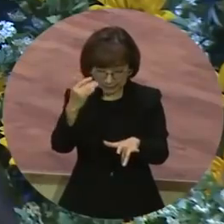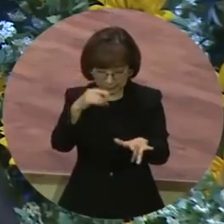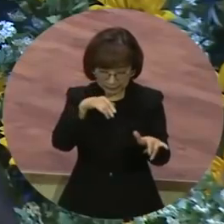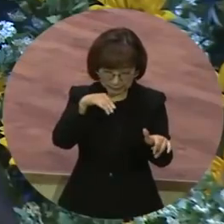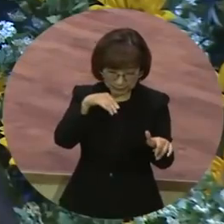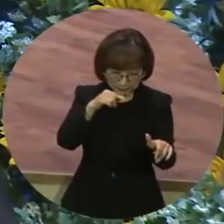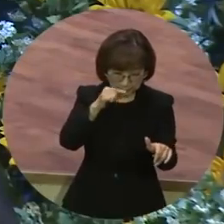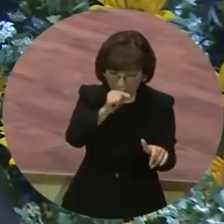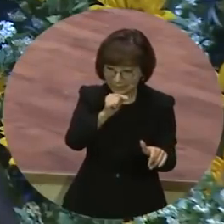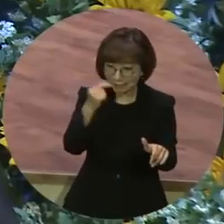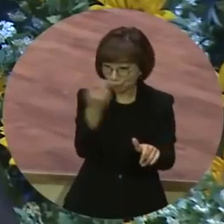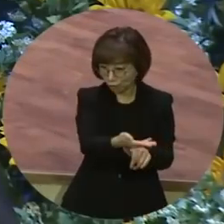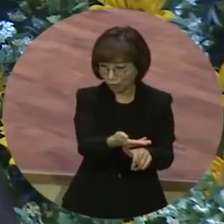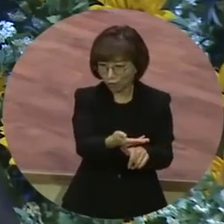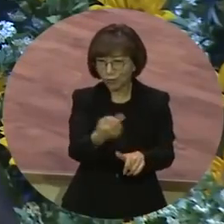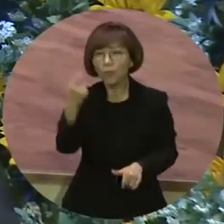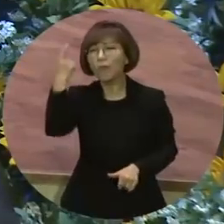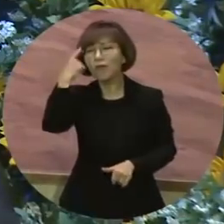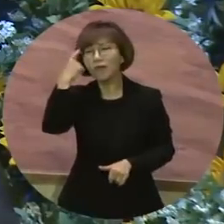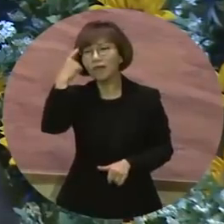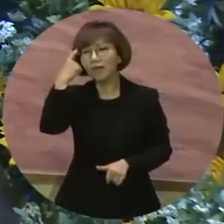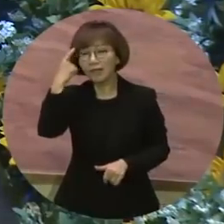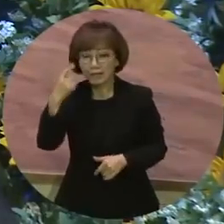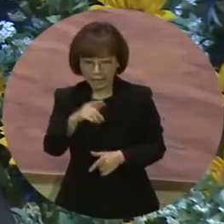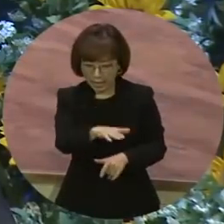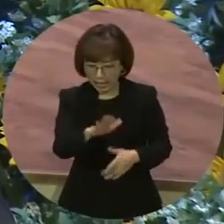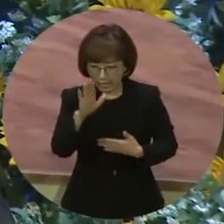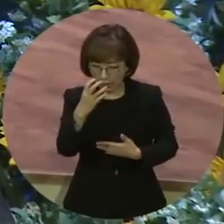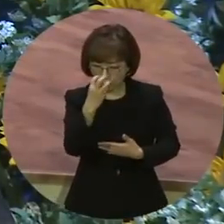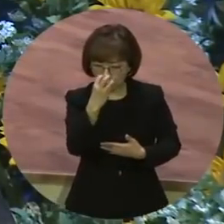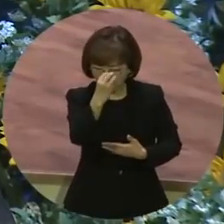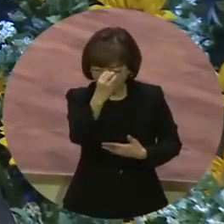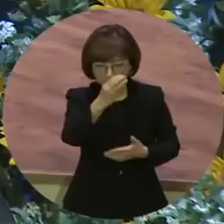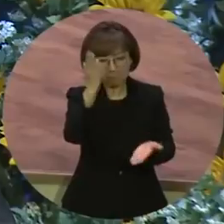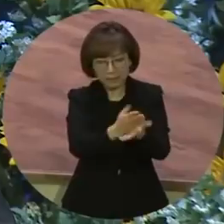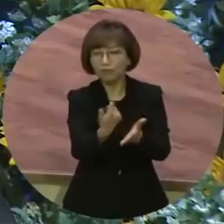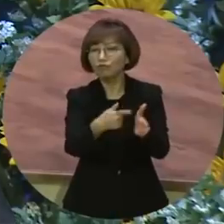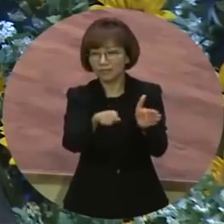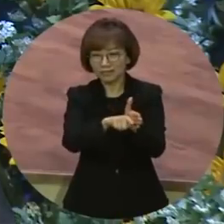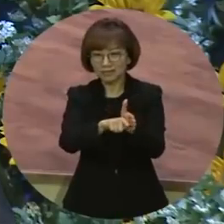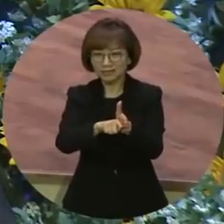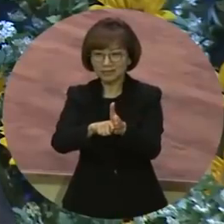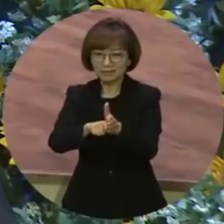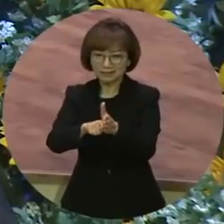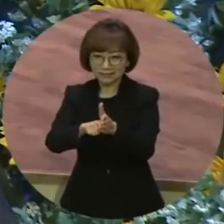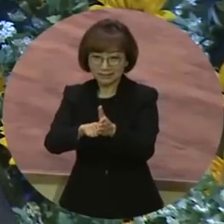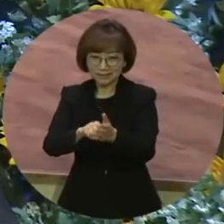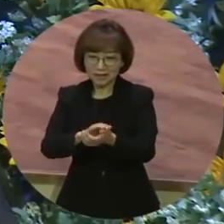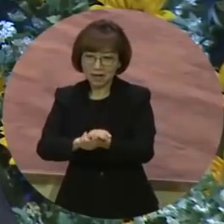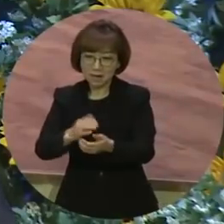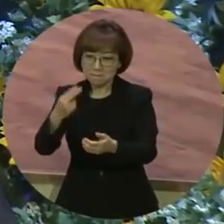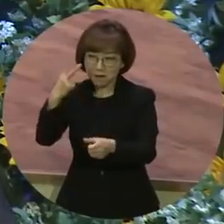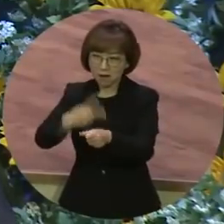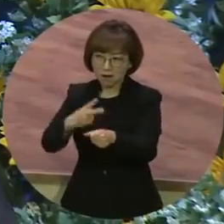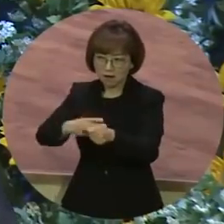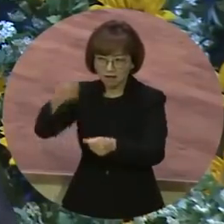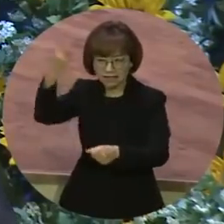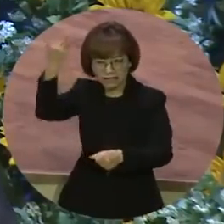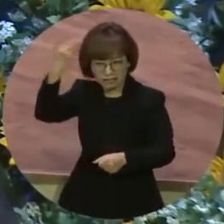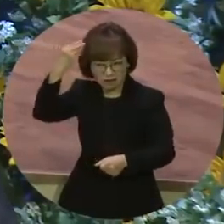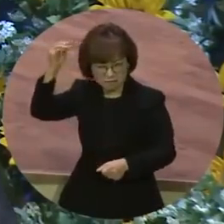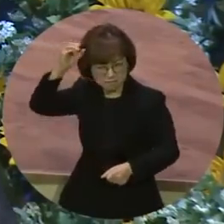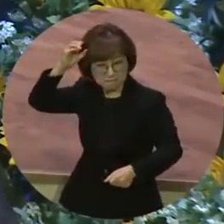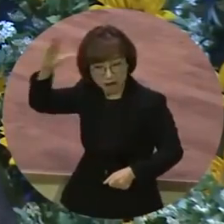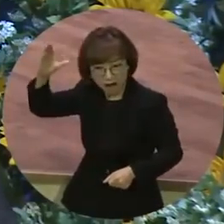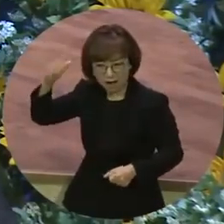뜻이 왜 워낙 교만할 가능성이 많기 때문에 바울이 워낙 가진 게 많고 아는 게 많기 때문에 하나님